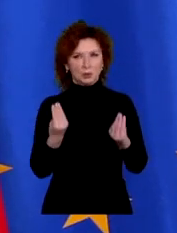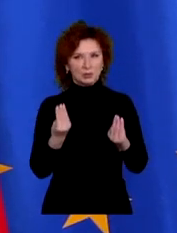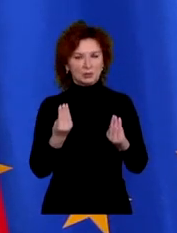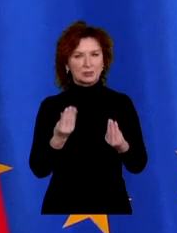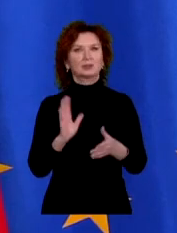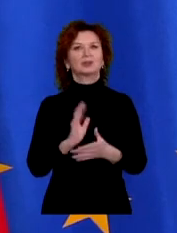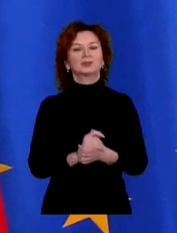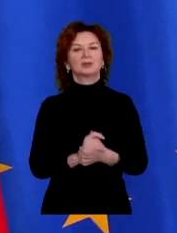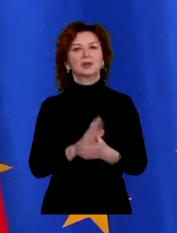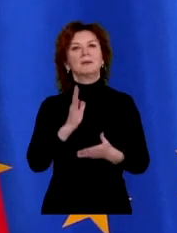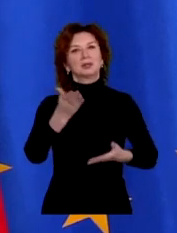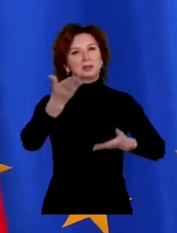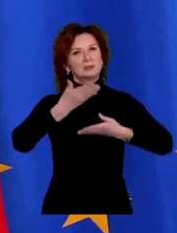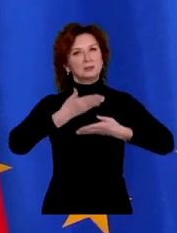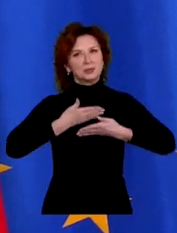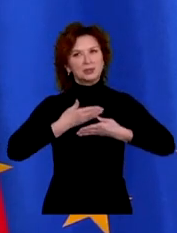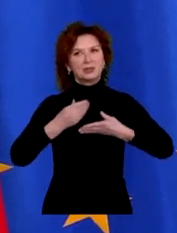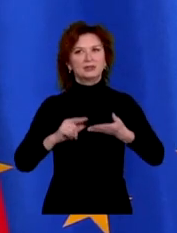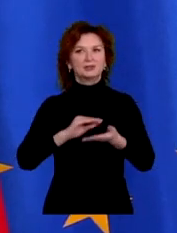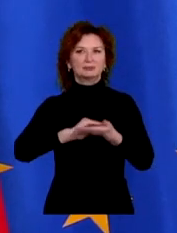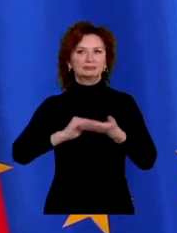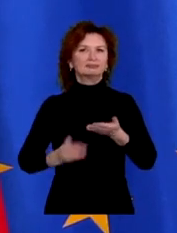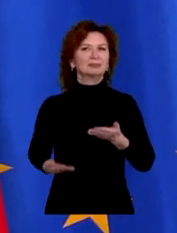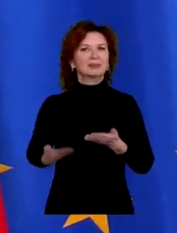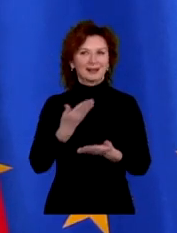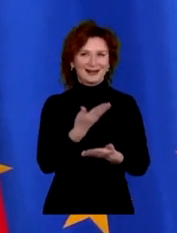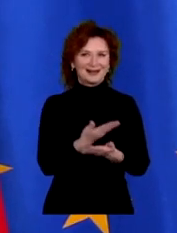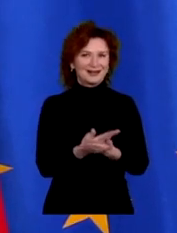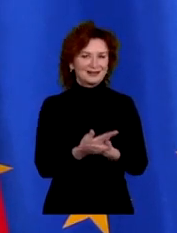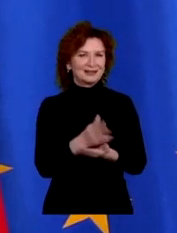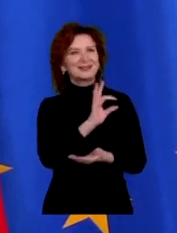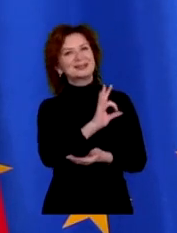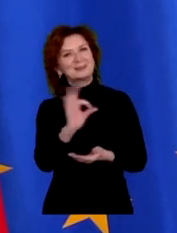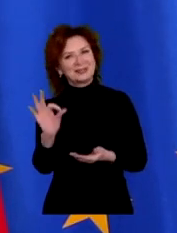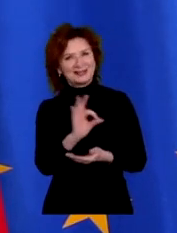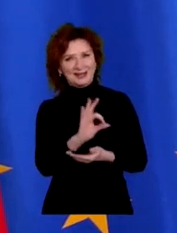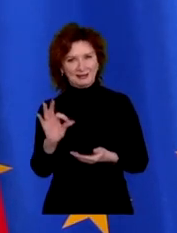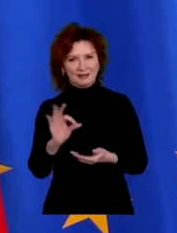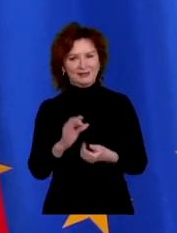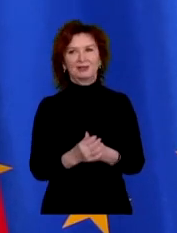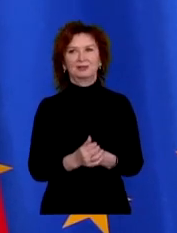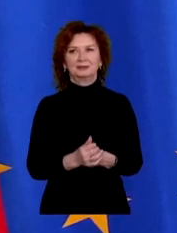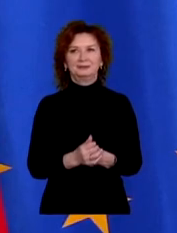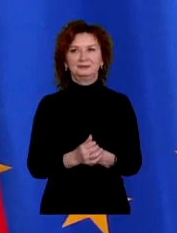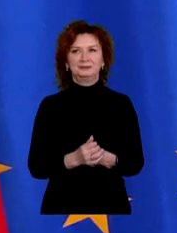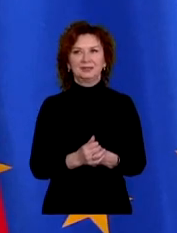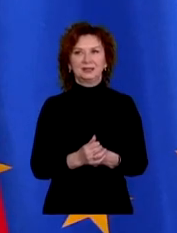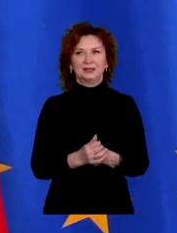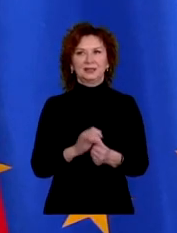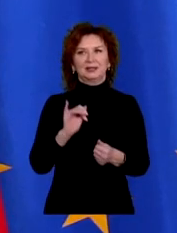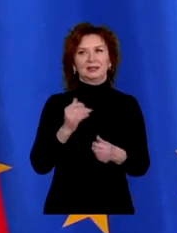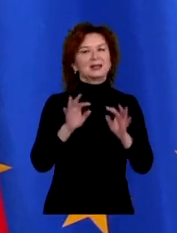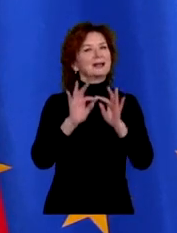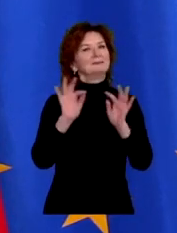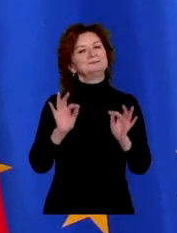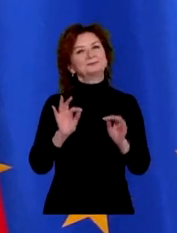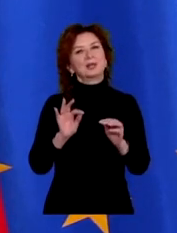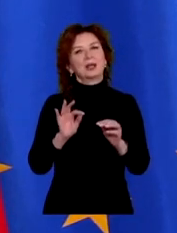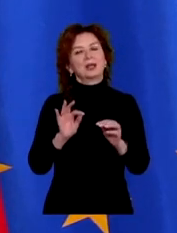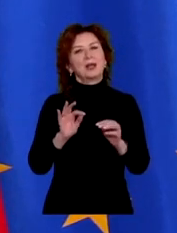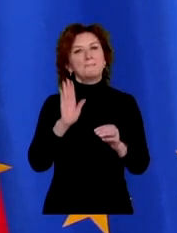przyjęcie deklaracji, deklaracji wyjątkowo jak na ramy